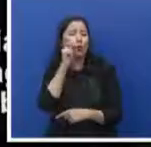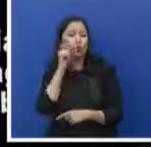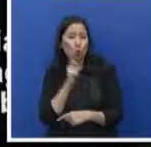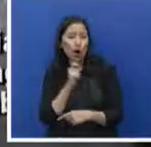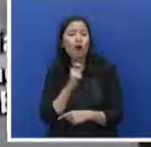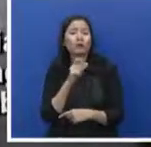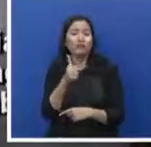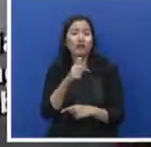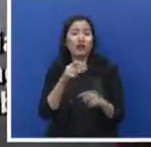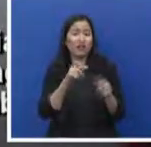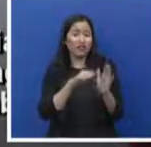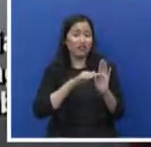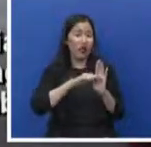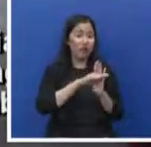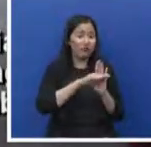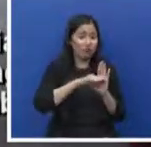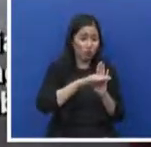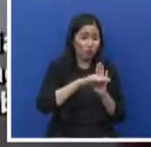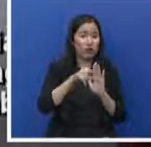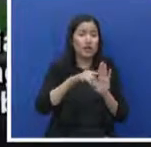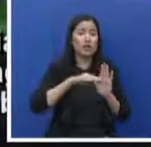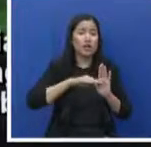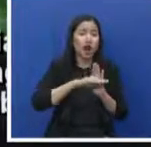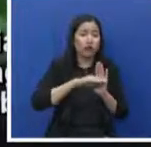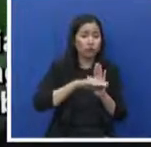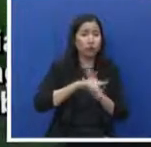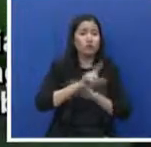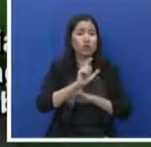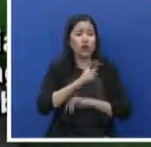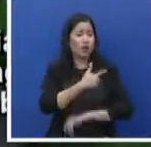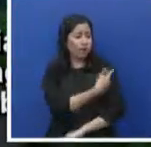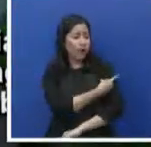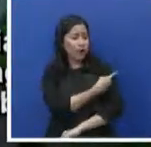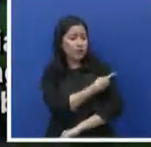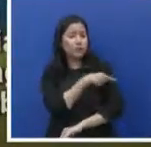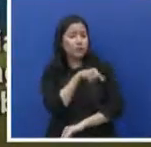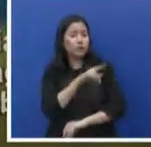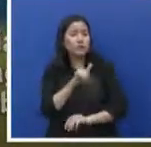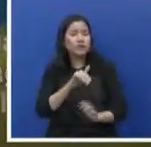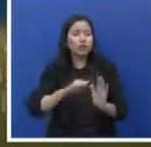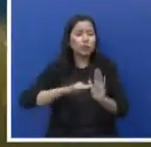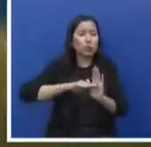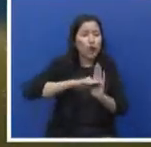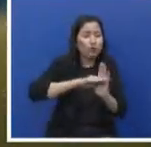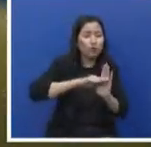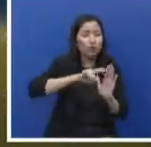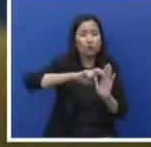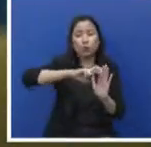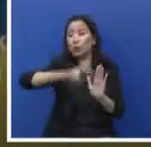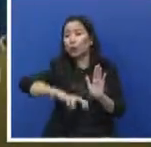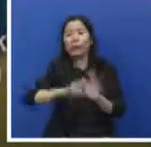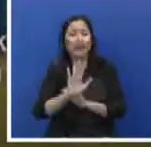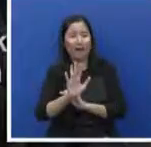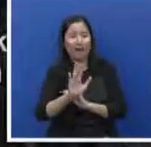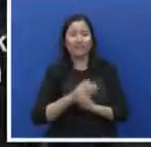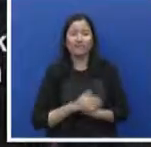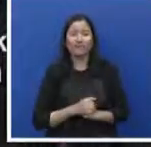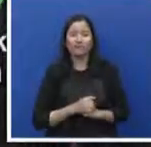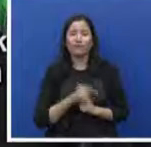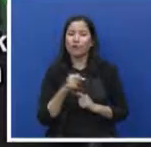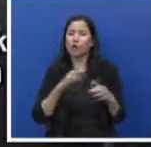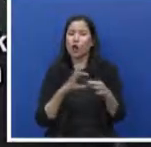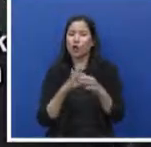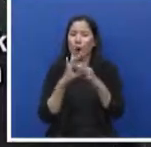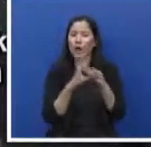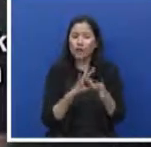formulasi drive-thru, di mana proses penyuntikan vaksin berlangsung tanpa harus turun dari kendaraan. Kolaborasi